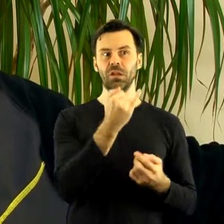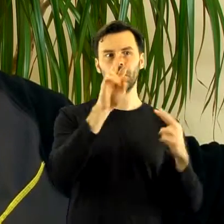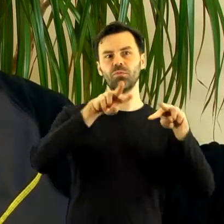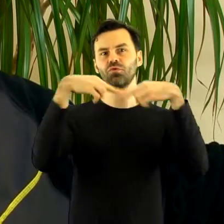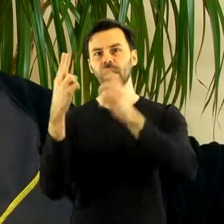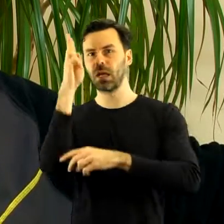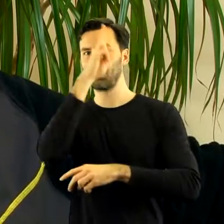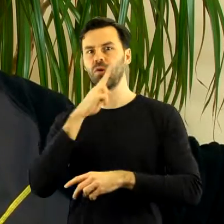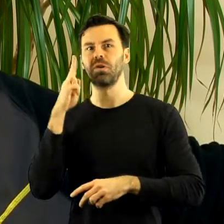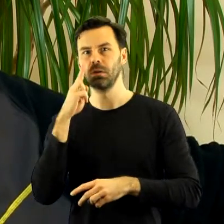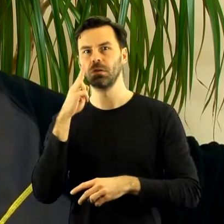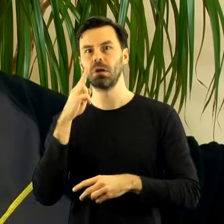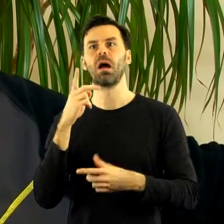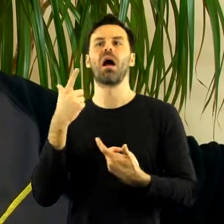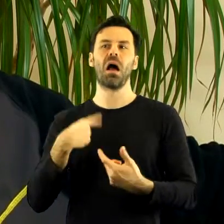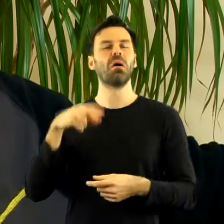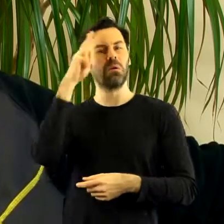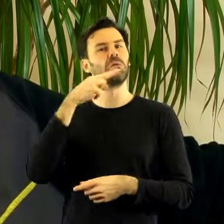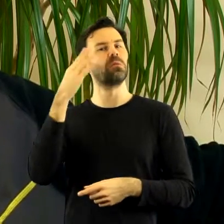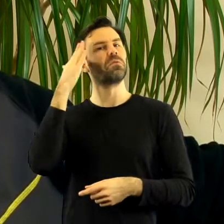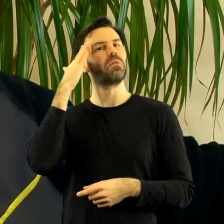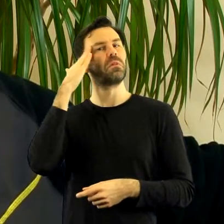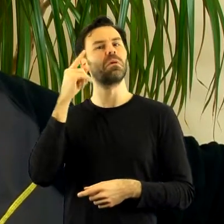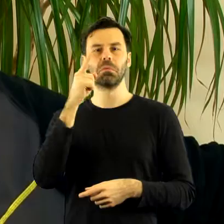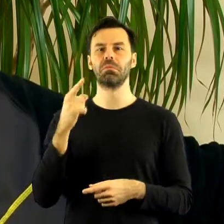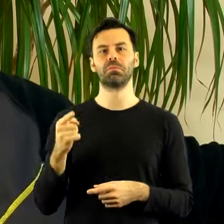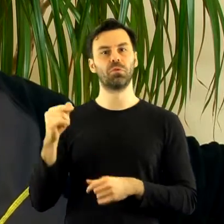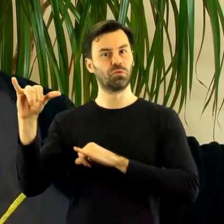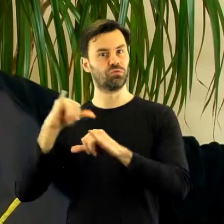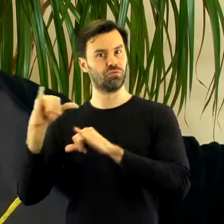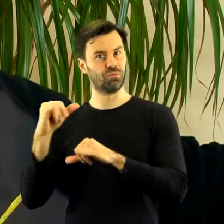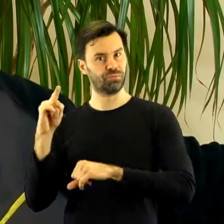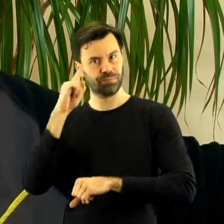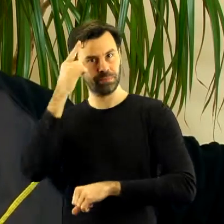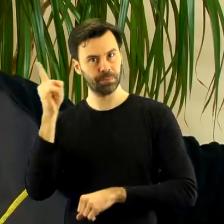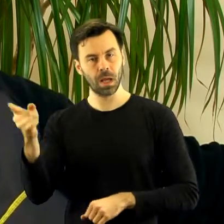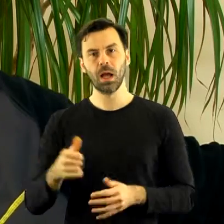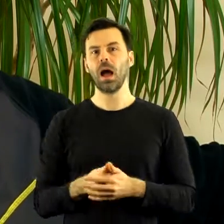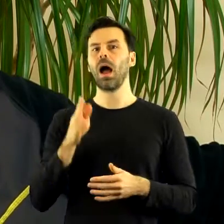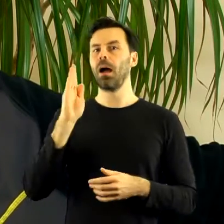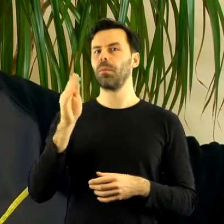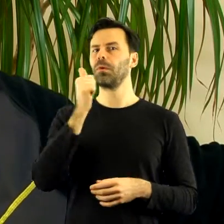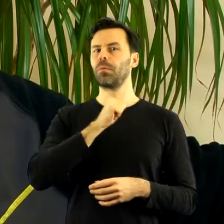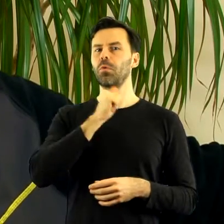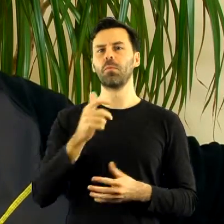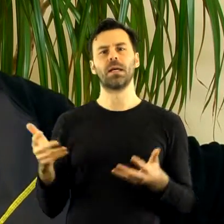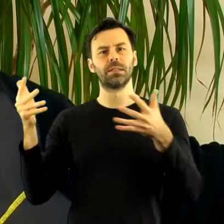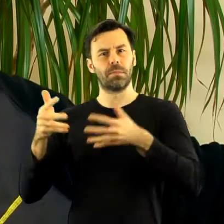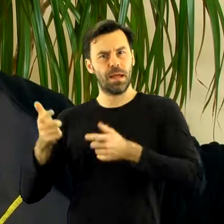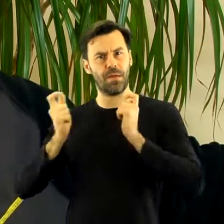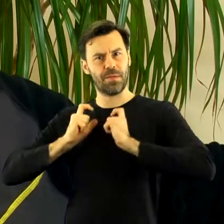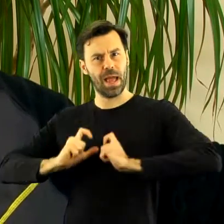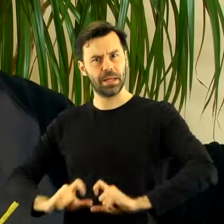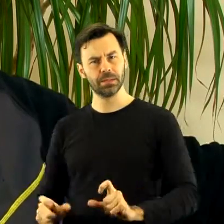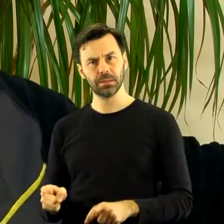pomału do domów, rodzice byli odpowiednio nastawieni. Także to była taka akcja dosyć zorganizowana. Natomiast później podjęto próbę na zebraniach